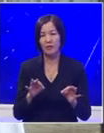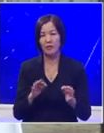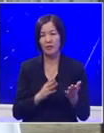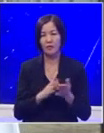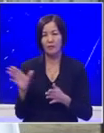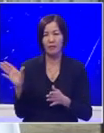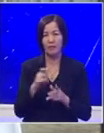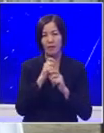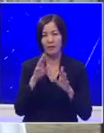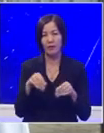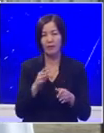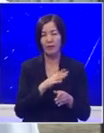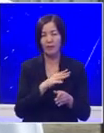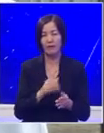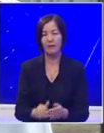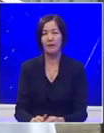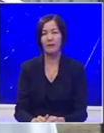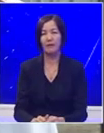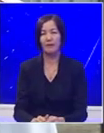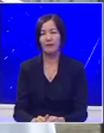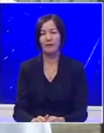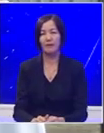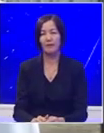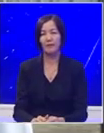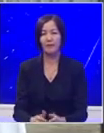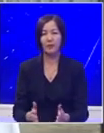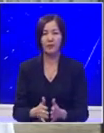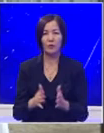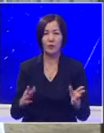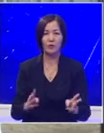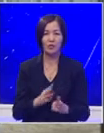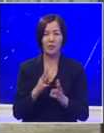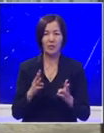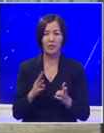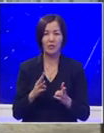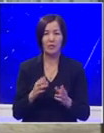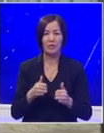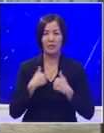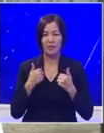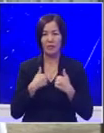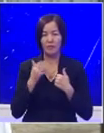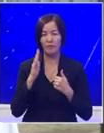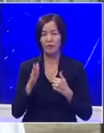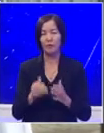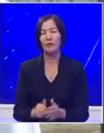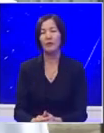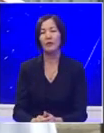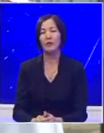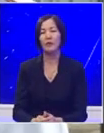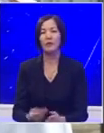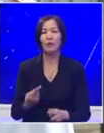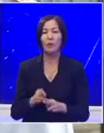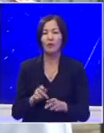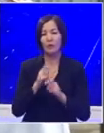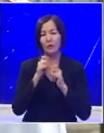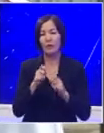барлығы марапатталынып оларға үлкен стимул беріліп жатыр алдағы уақытта қызмет атқаруларына. Осы марапаттаумен